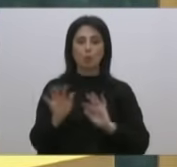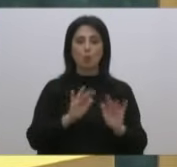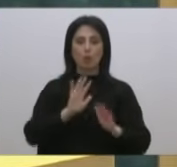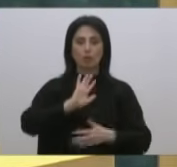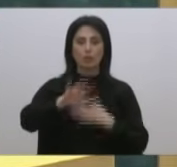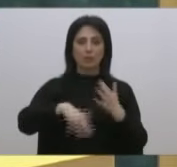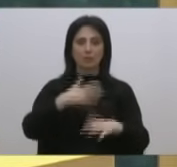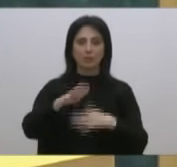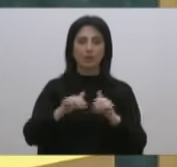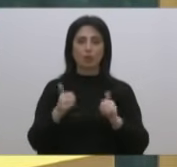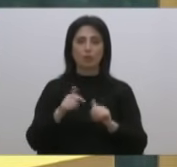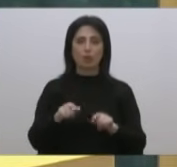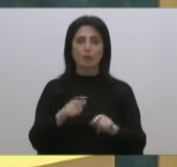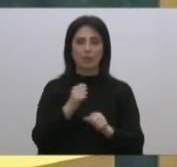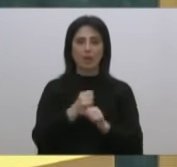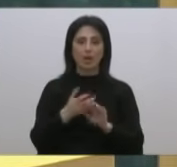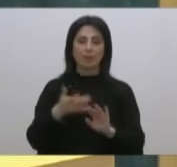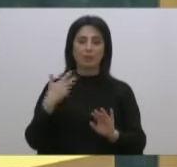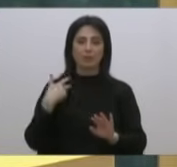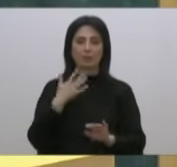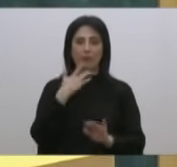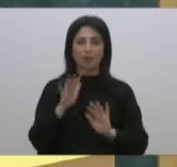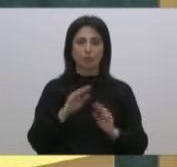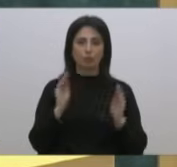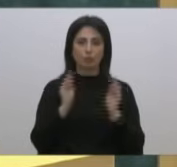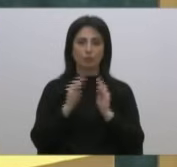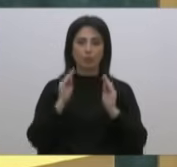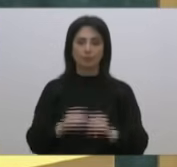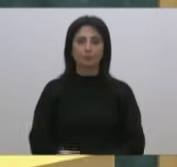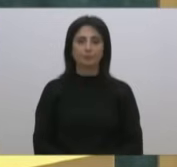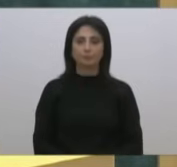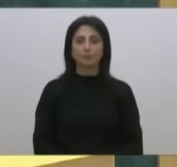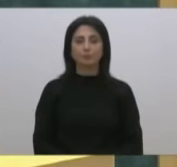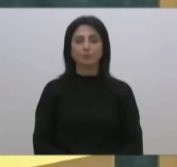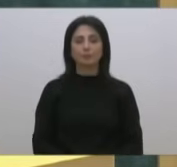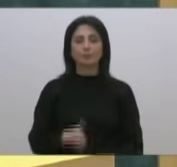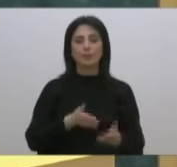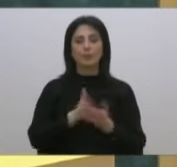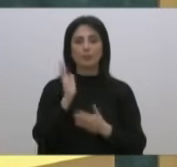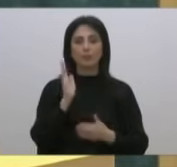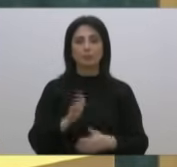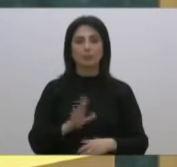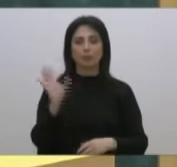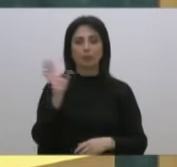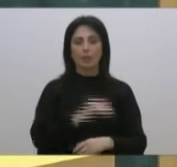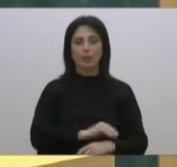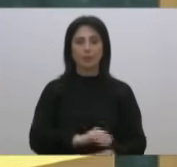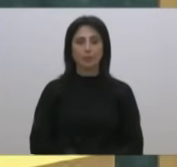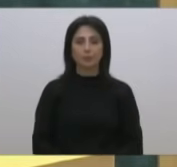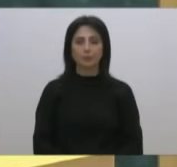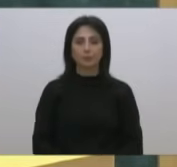Procesebis, Destabilizaciit, Rogorc Samasaketebda, Nacionaluri Mozdraoba. Principshi,